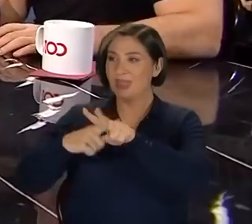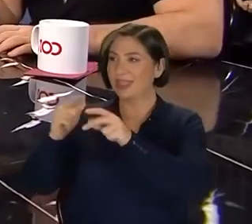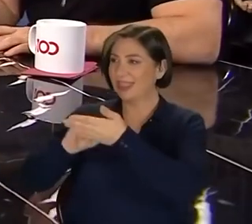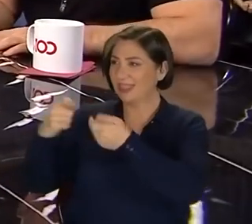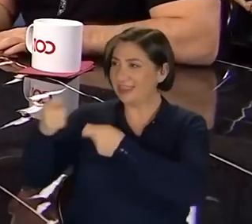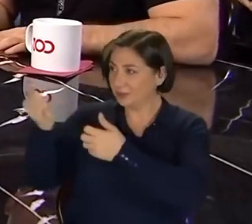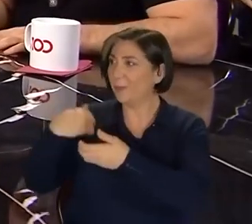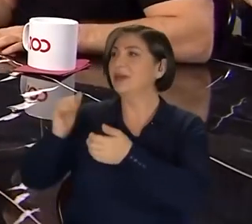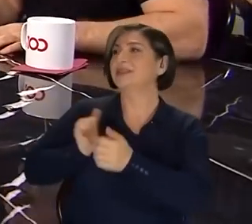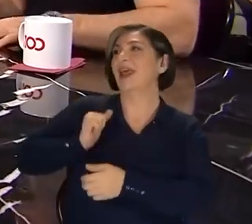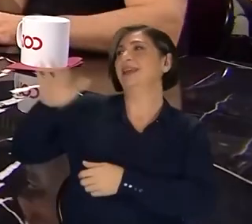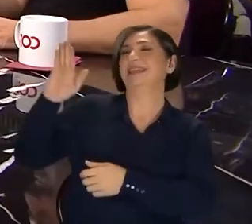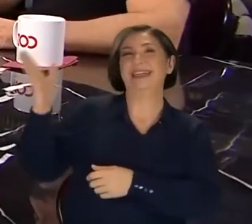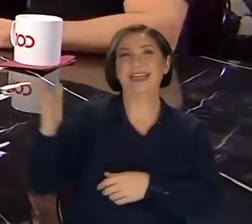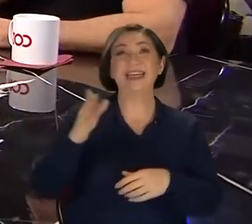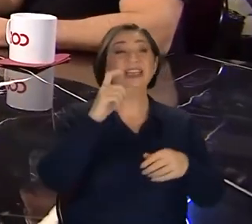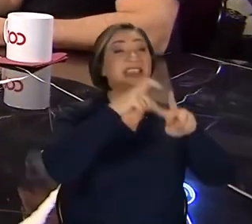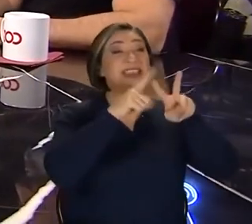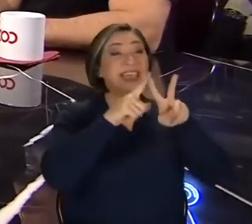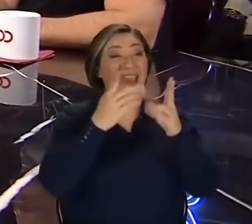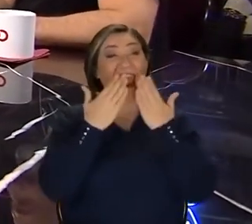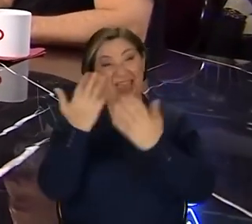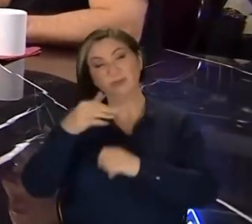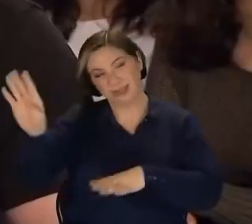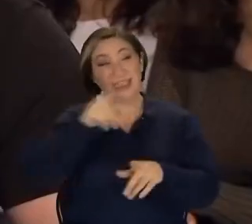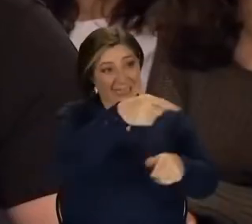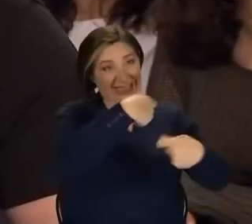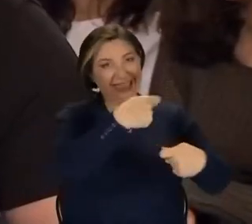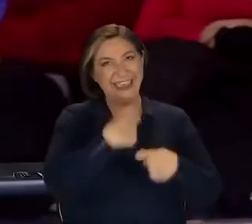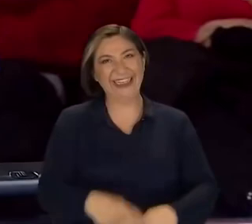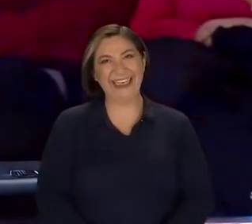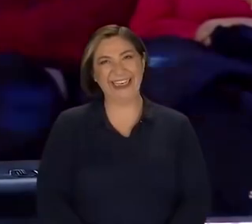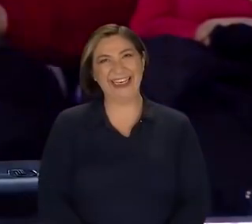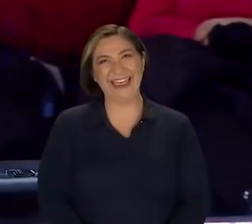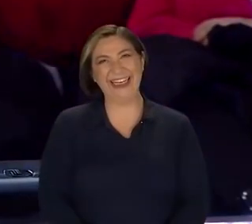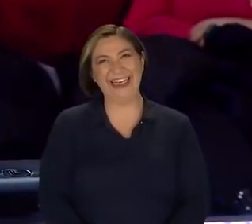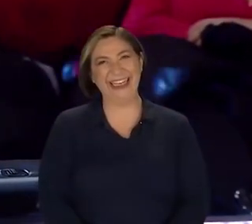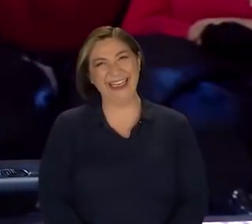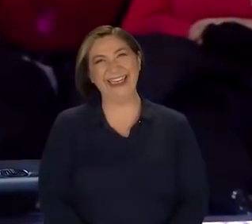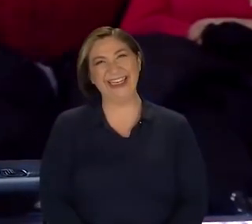ama askere gitti çocuk. Can Yaman hazır dersini almışken... Evet, dersini alıyorum.